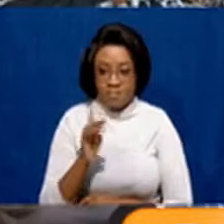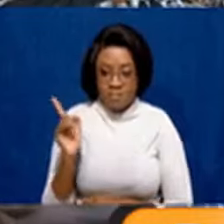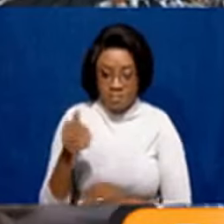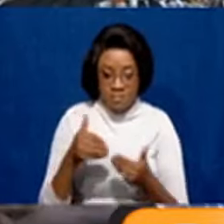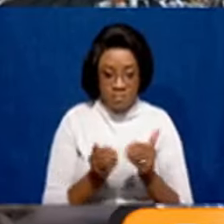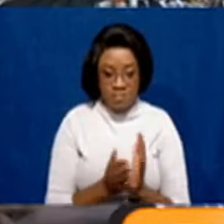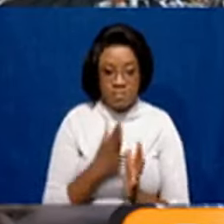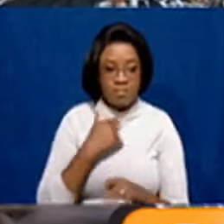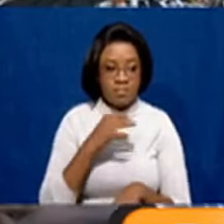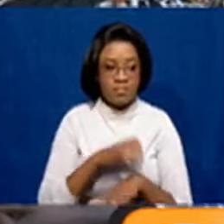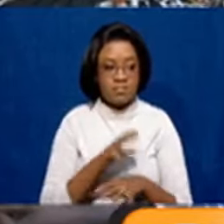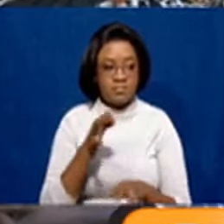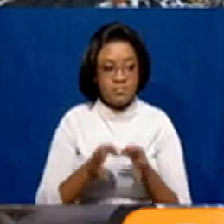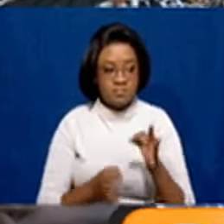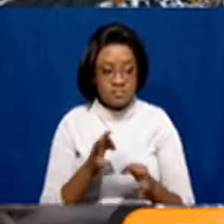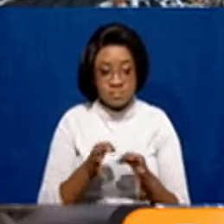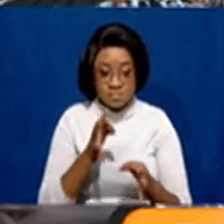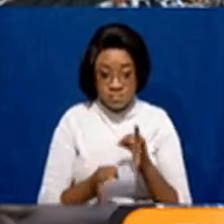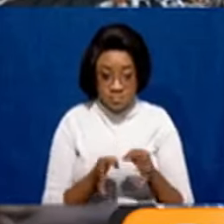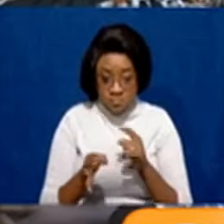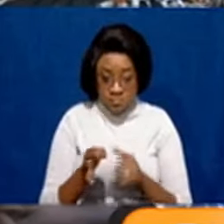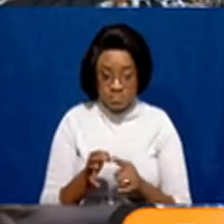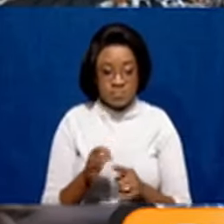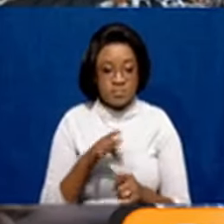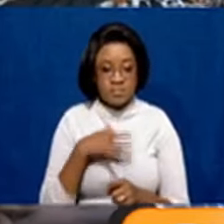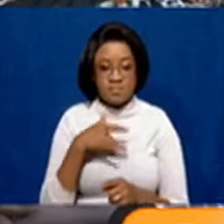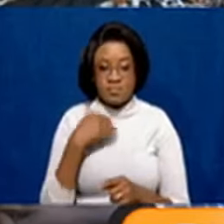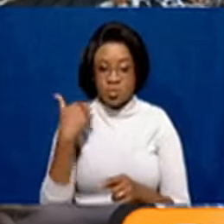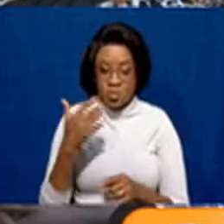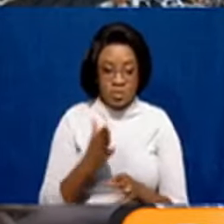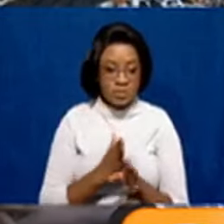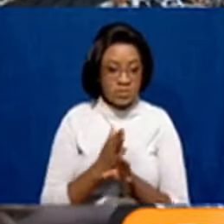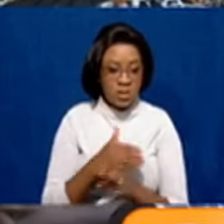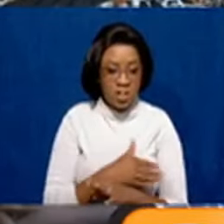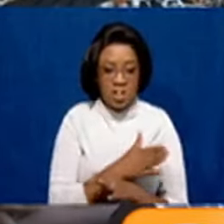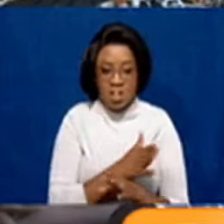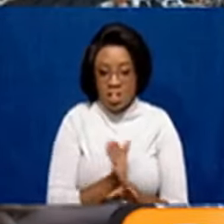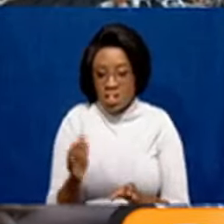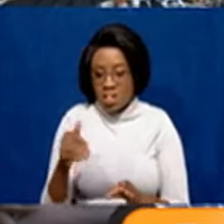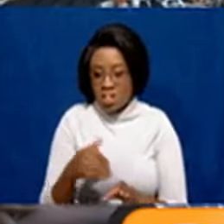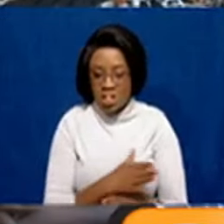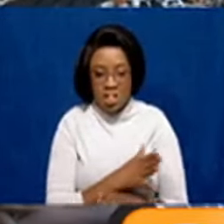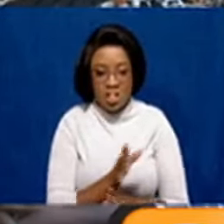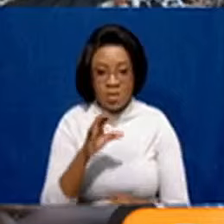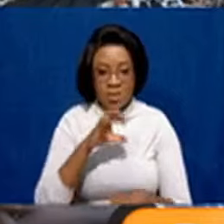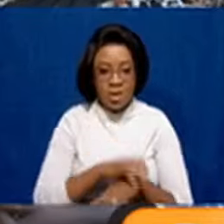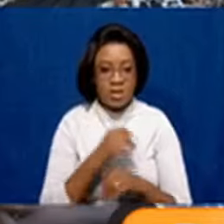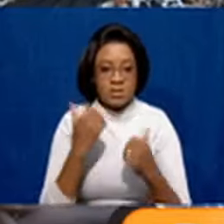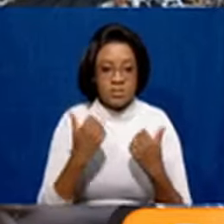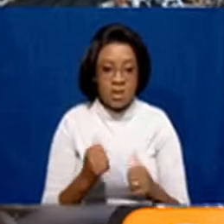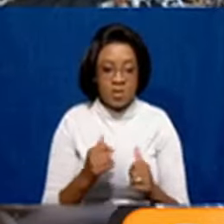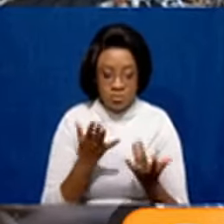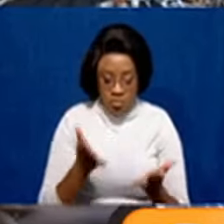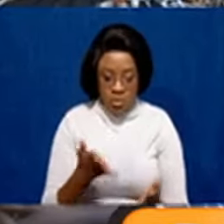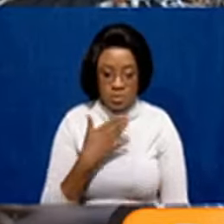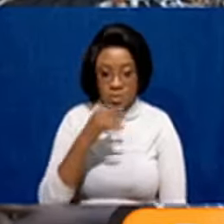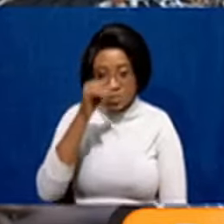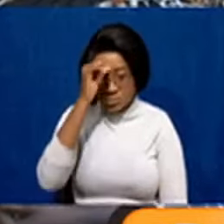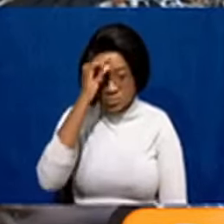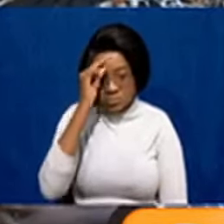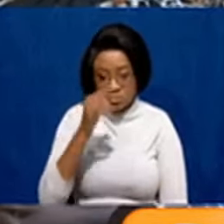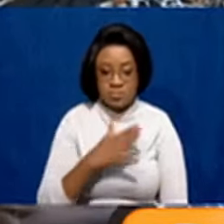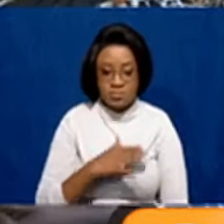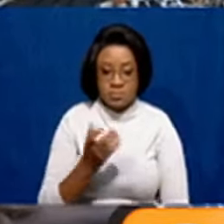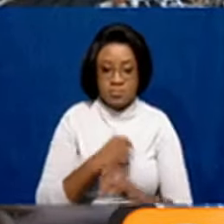bado inalilia haki. Haki ambayo wanahisi kwamba kila kukicha inazidi kufifia. Sasa wakitaka serikali kuweza